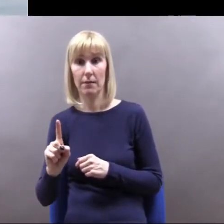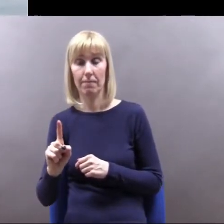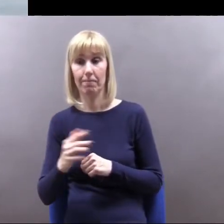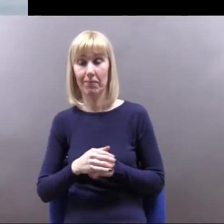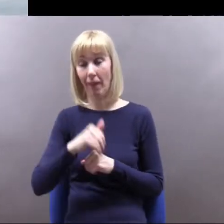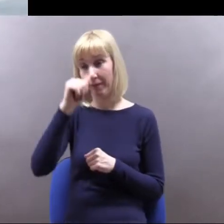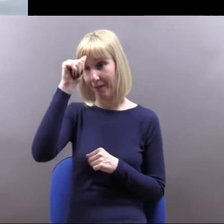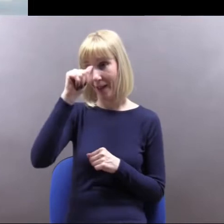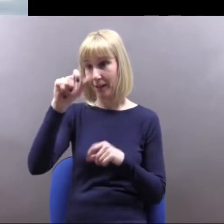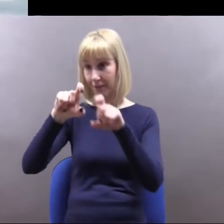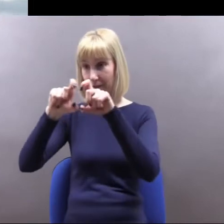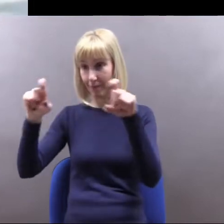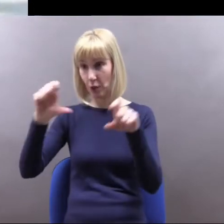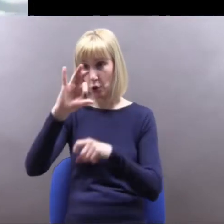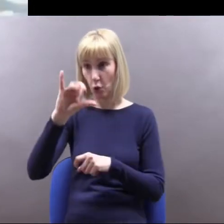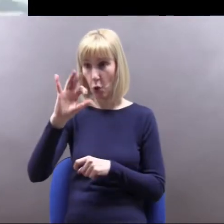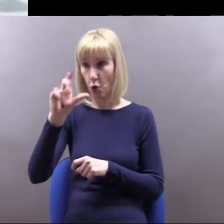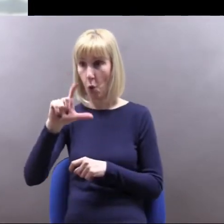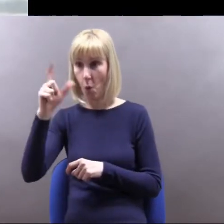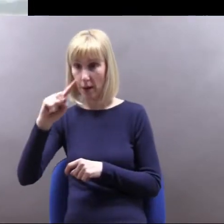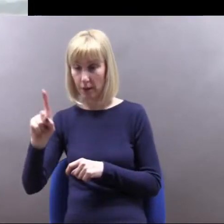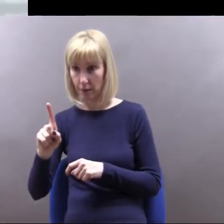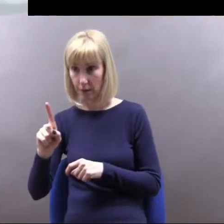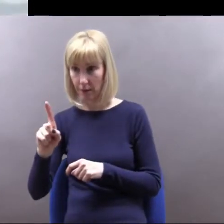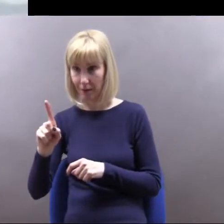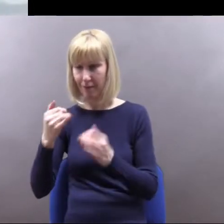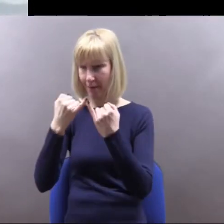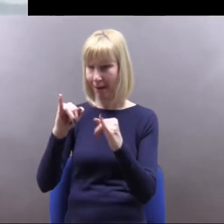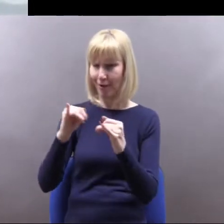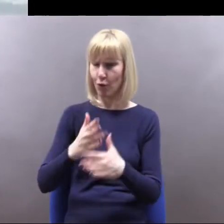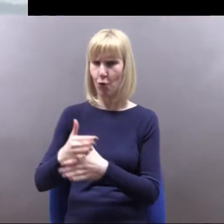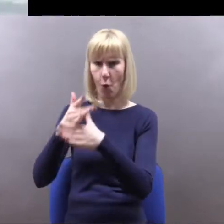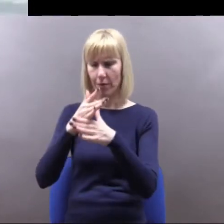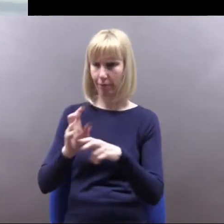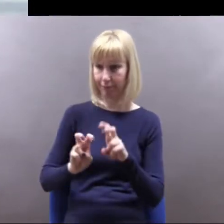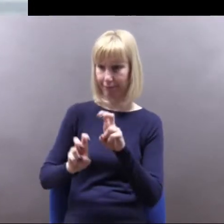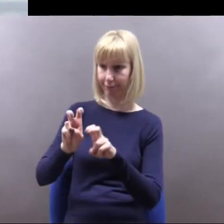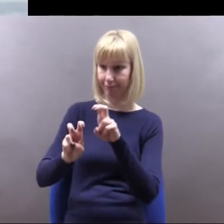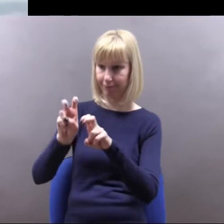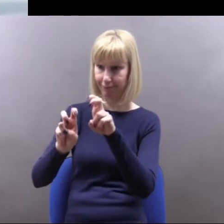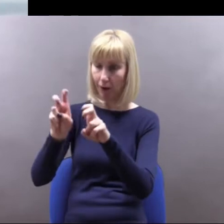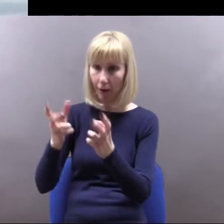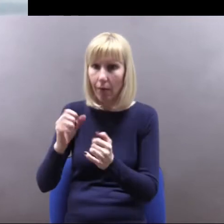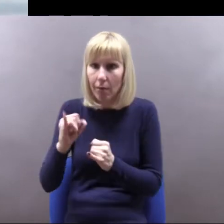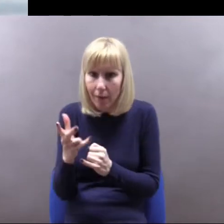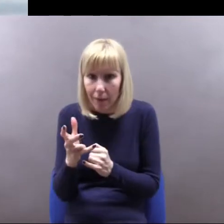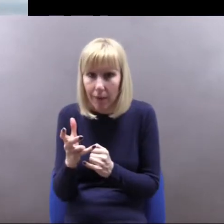No, nazwa jest zachęcająca, bo jak schodołaz, to znaczy, że łazi po schodach.